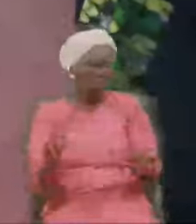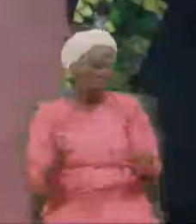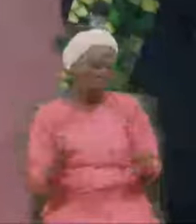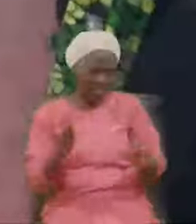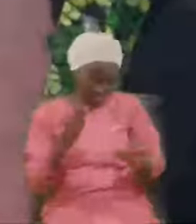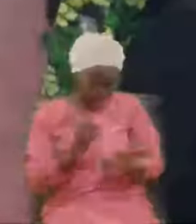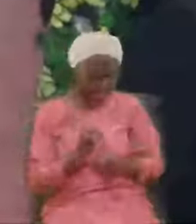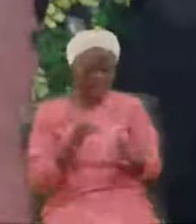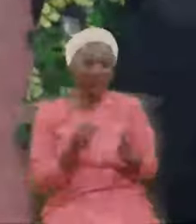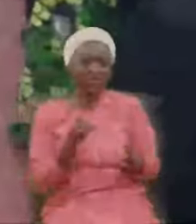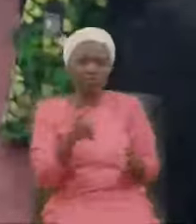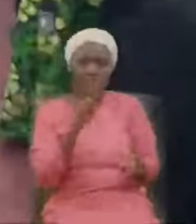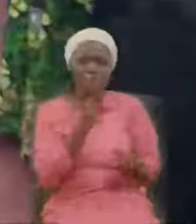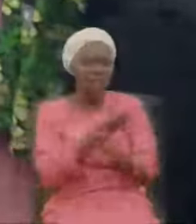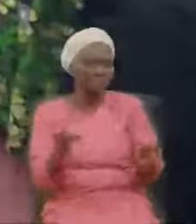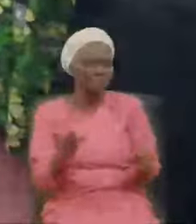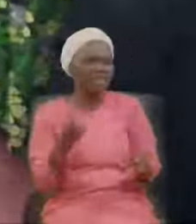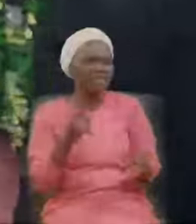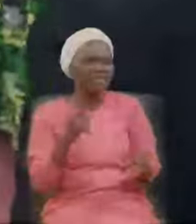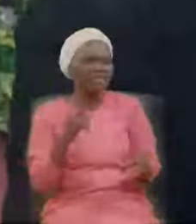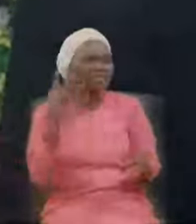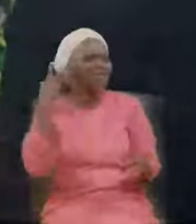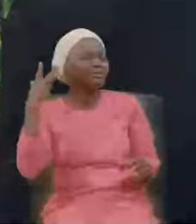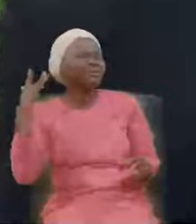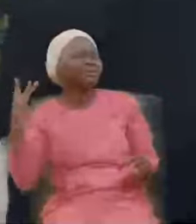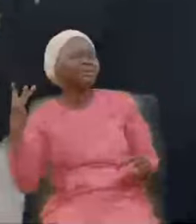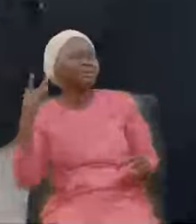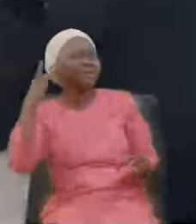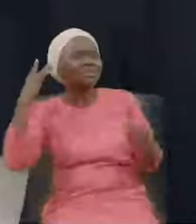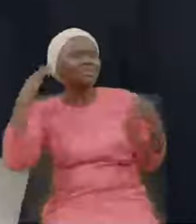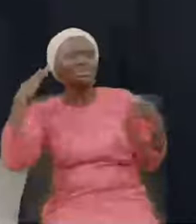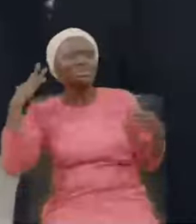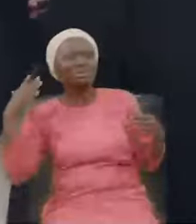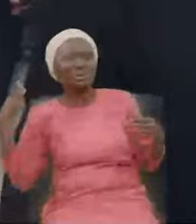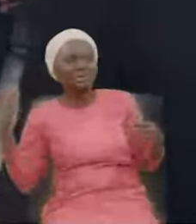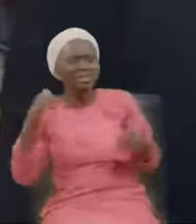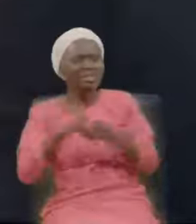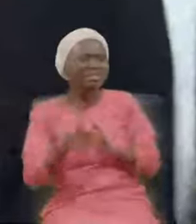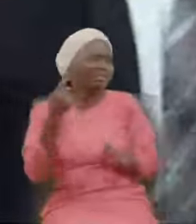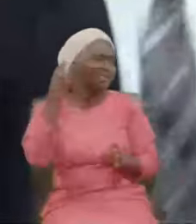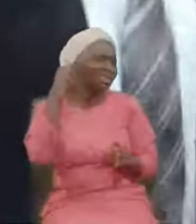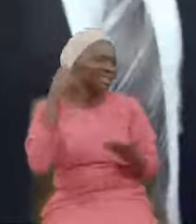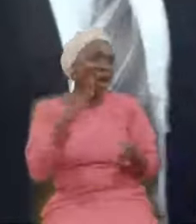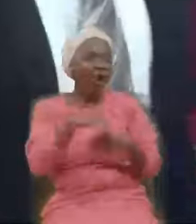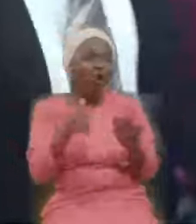dans vos oreilles, tout cela est ôté. Vous en êtes affranchi.